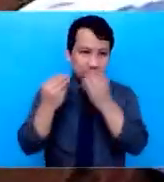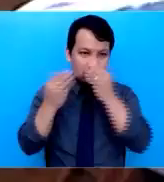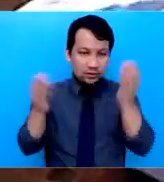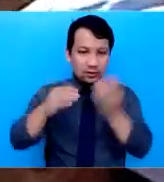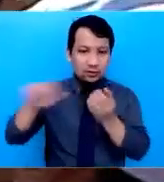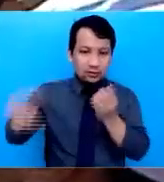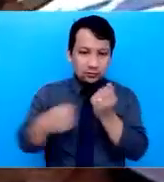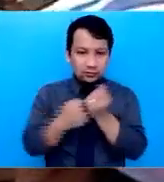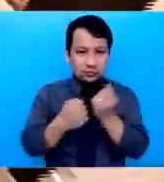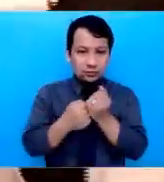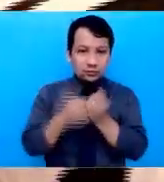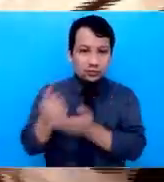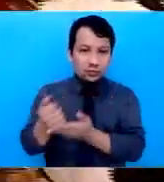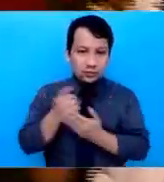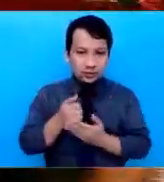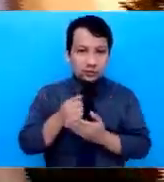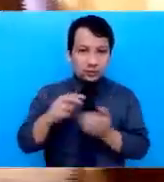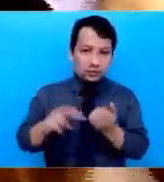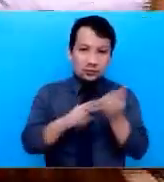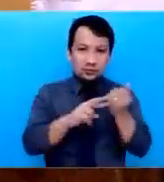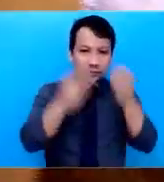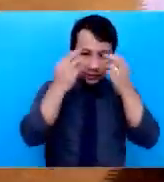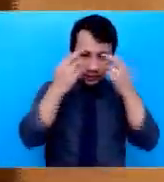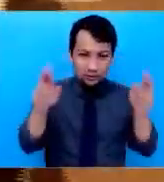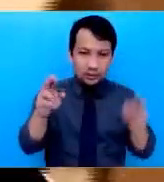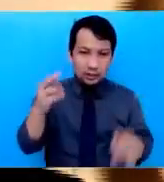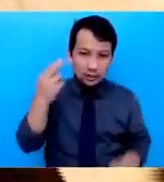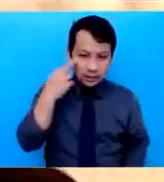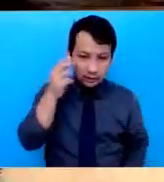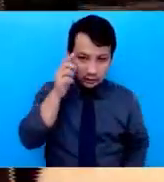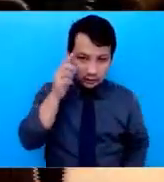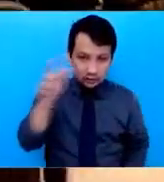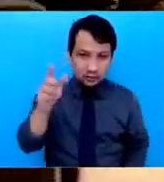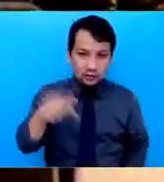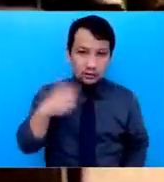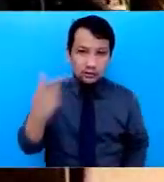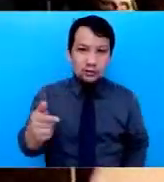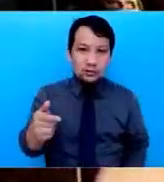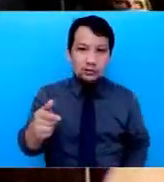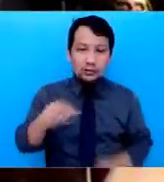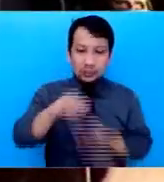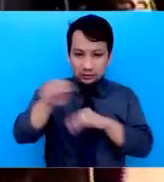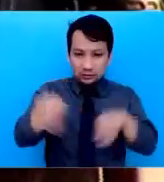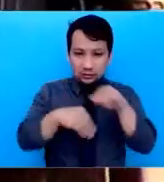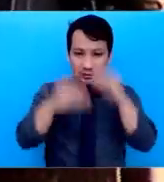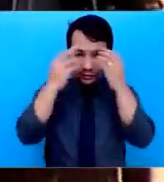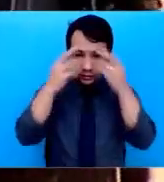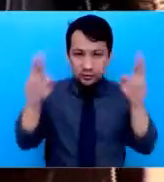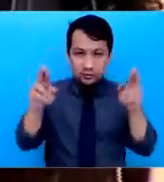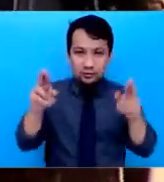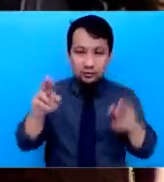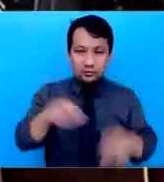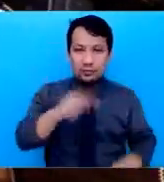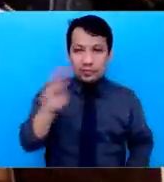at tulong ng kanyang vice mayor na si Honey Lacuna. Tatakbo si Lacuna bilang alkalde ng Maynila sa